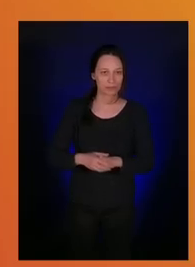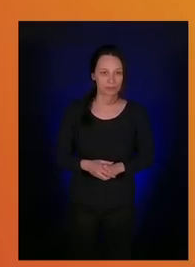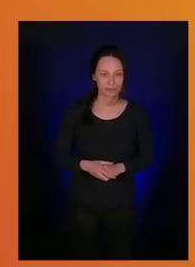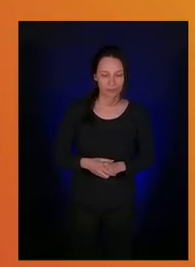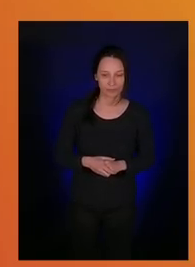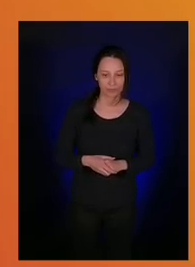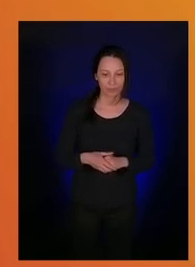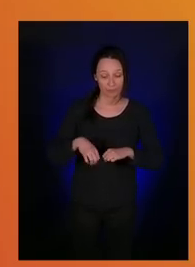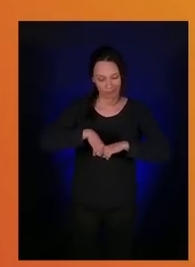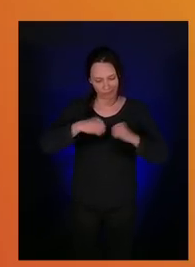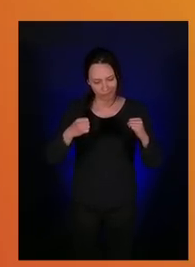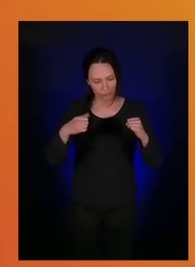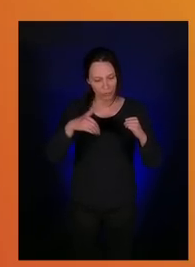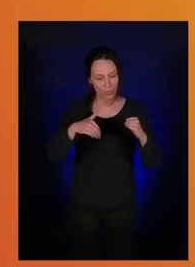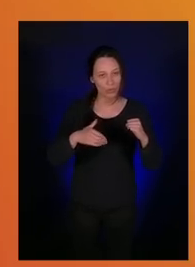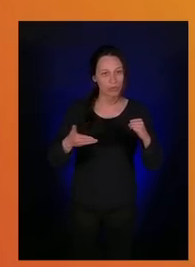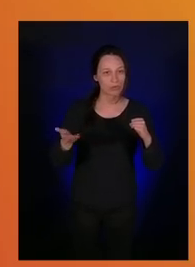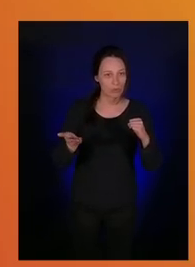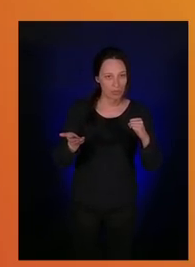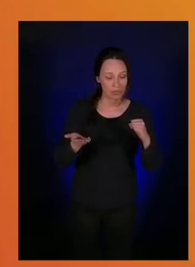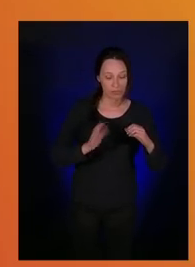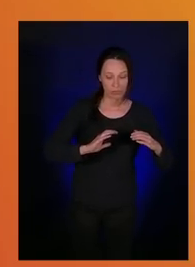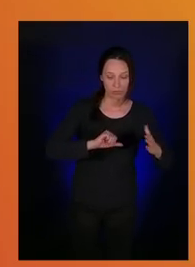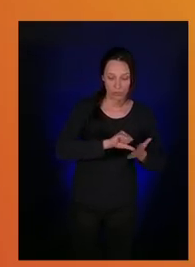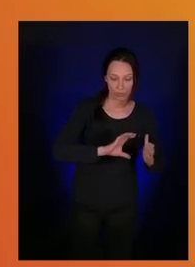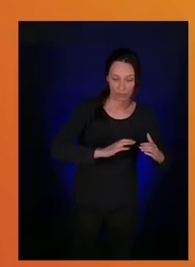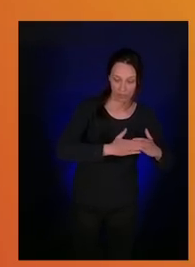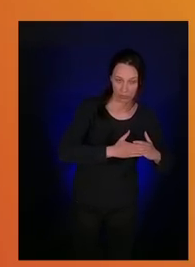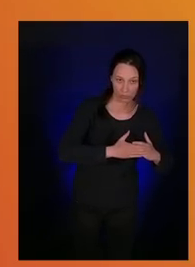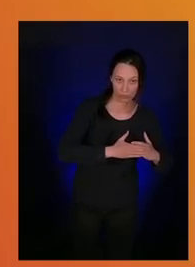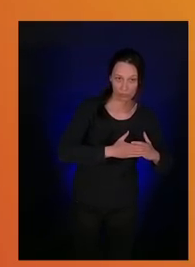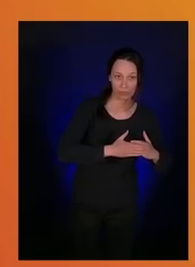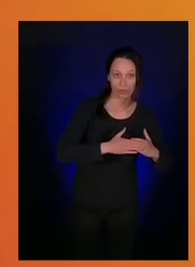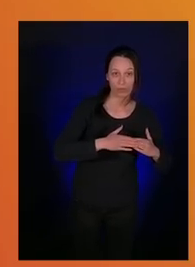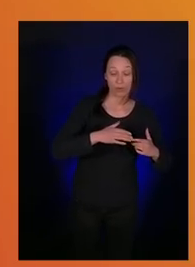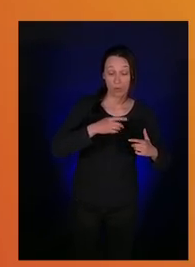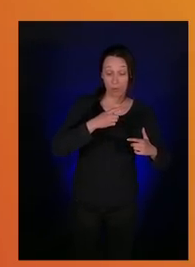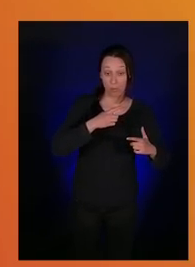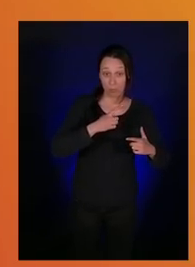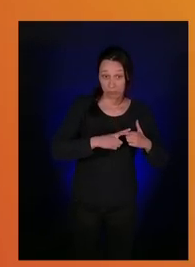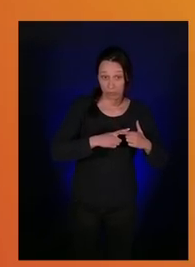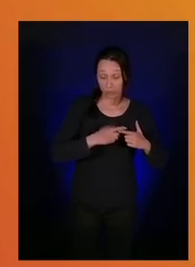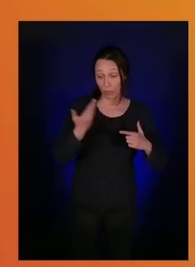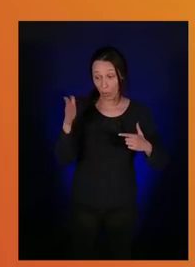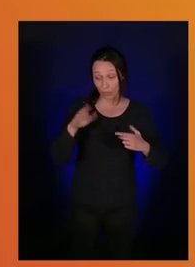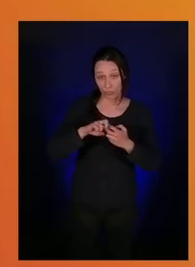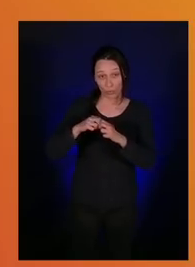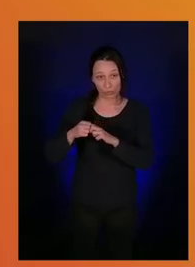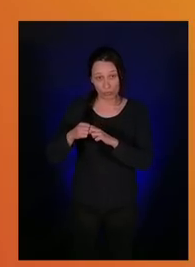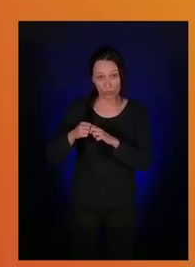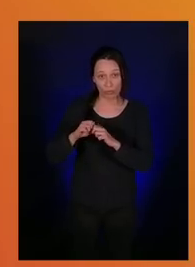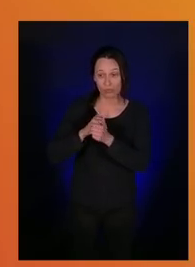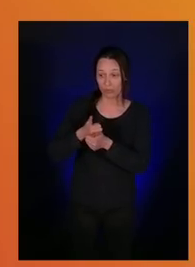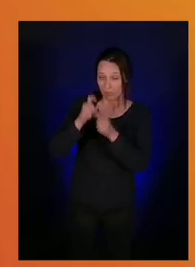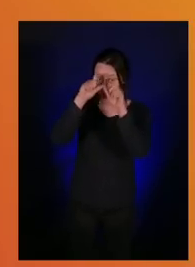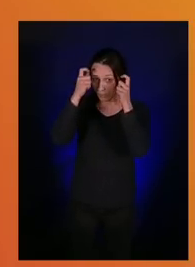Cela inclut, en plus de notre centre de formation Benoît Frachon, les entités qui, par leur caractère statutaire ou par décision